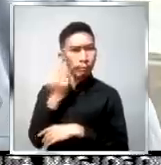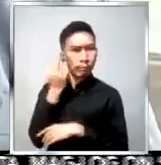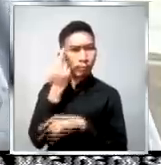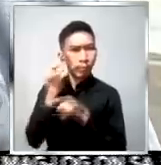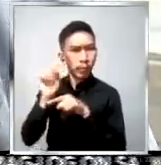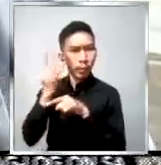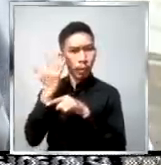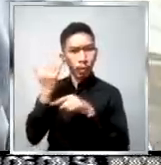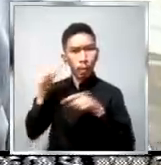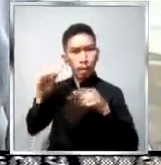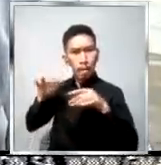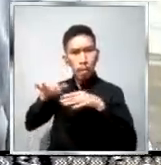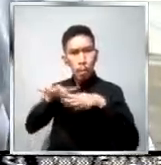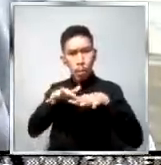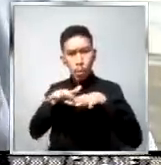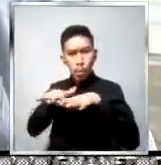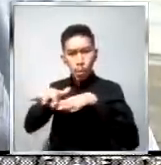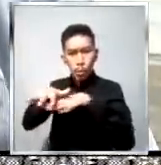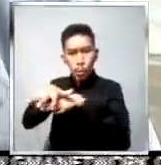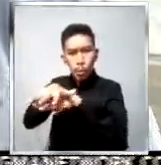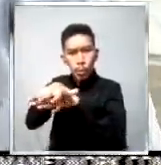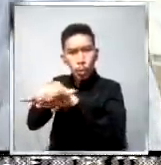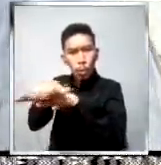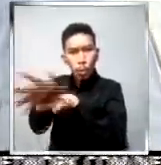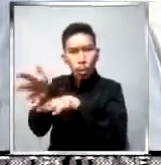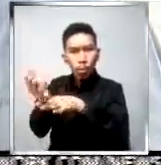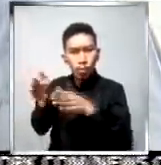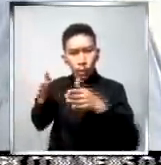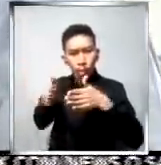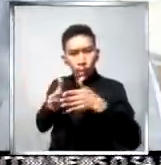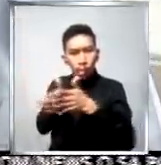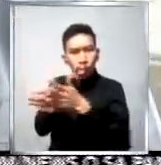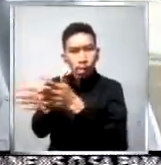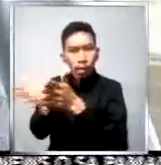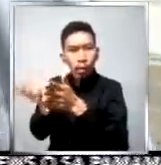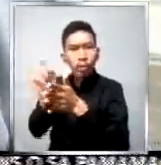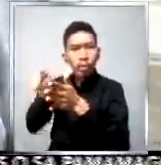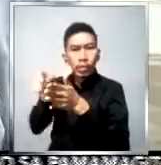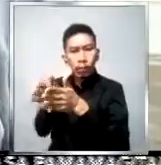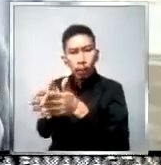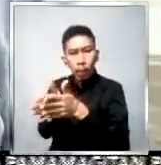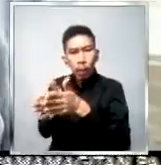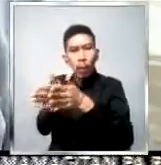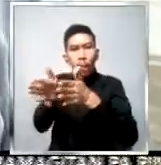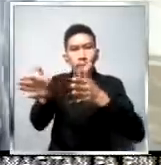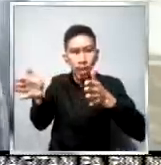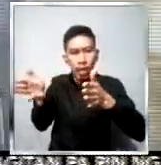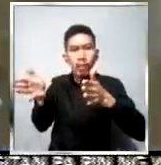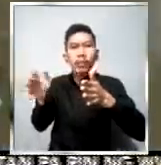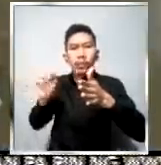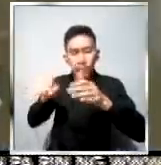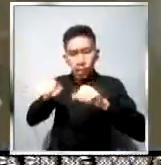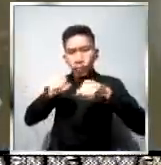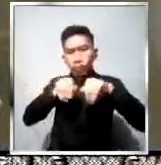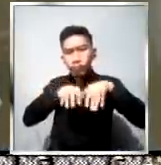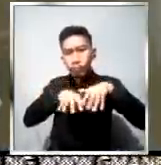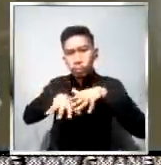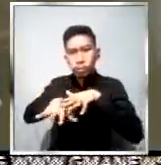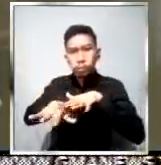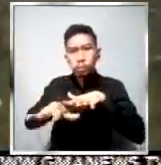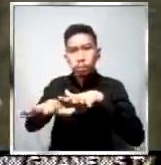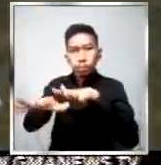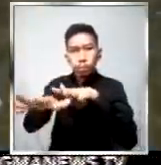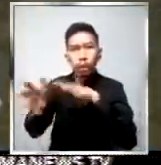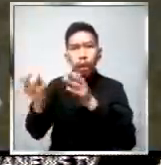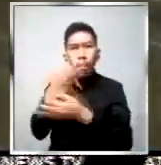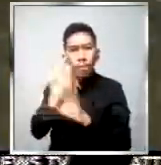rito. Upang sa ganun ay mapalawak o mapaluwag natin muli yung ating ilog. Nang suriin kung ano ang sanhi